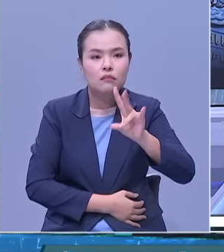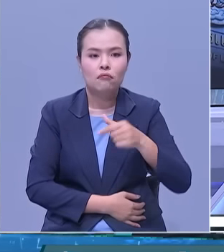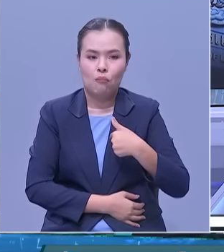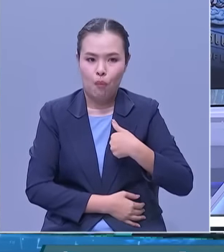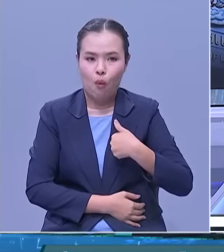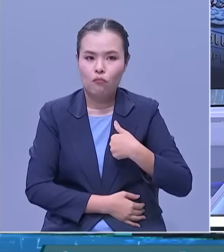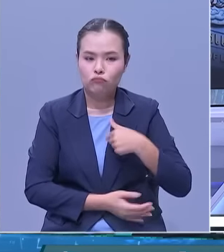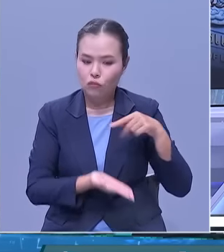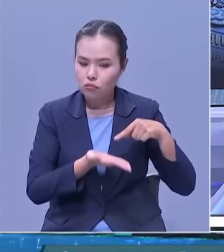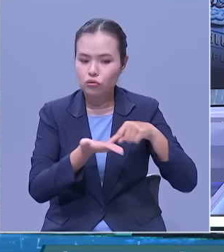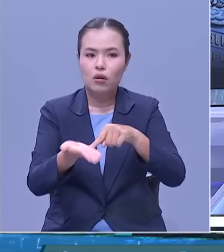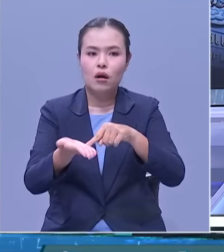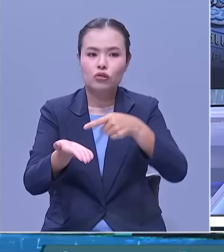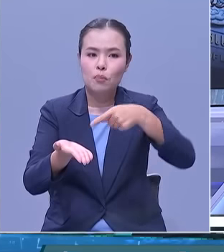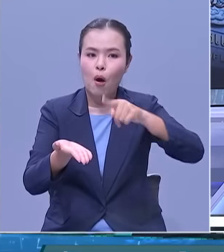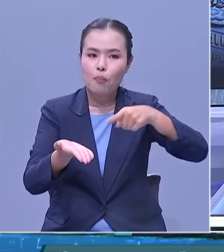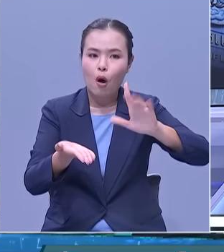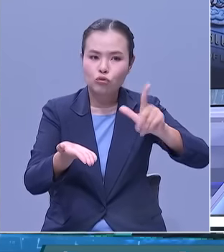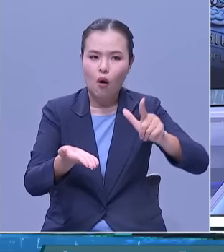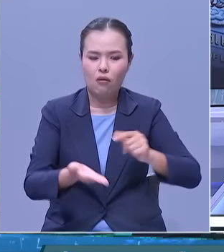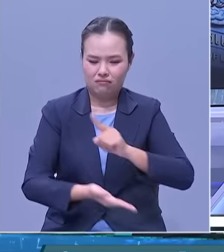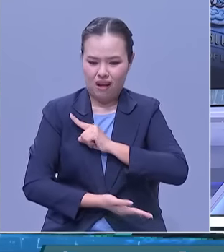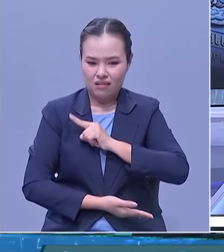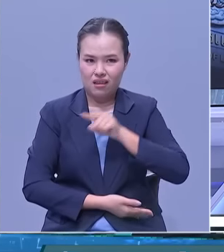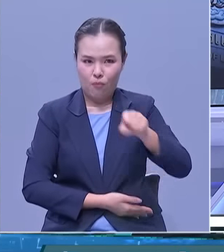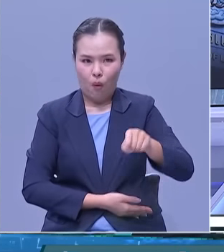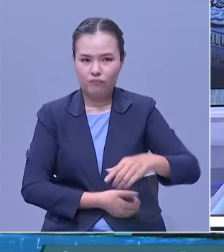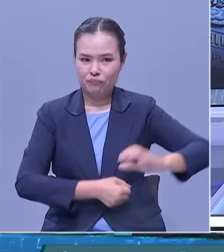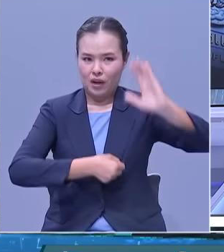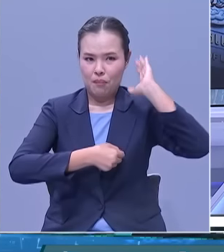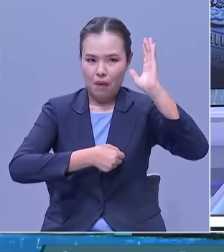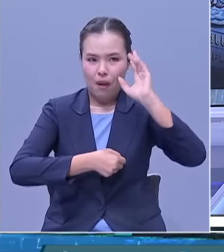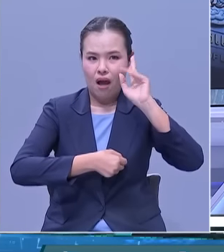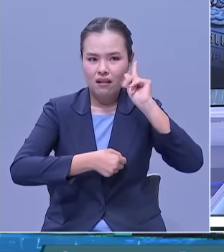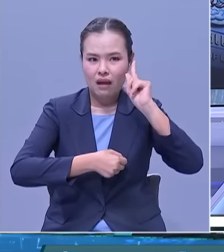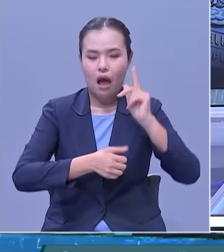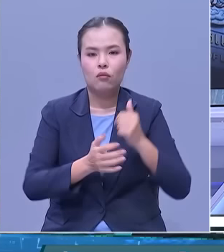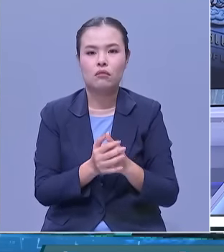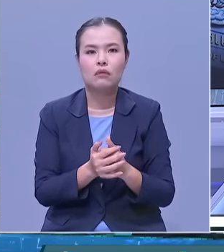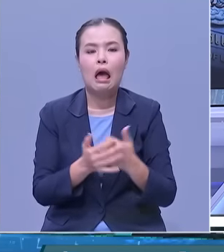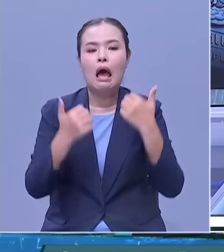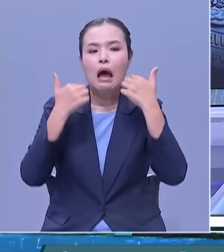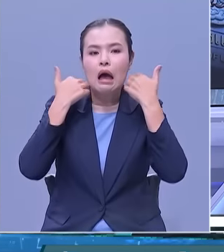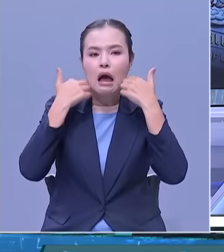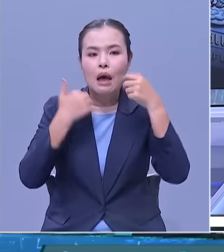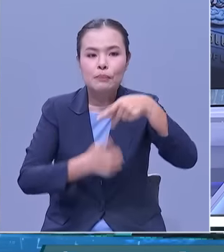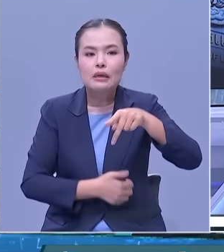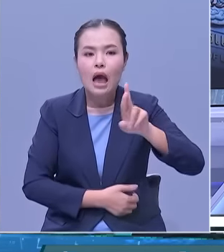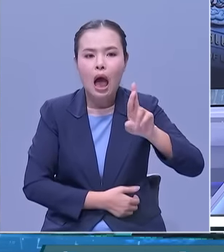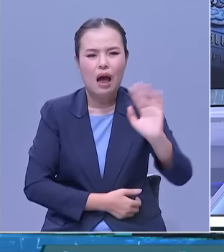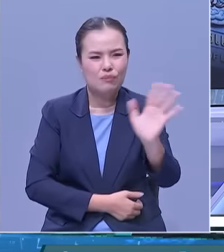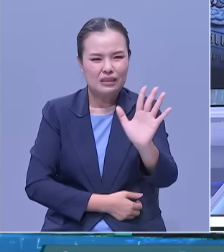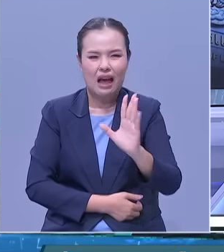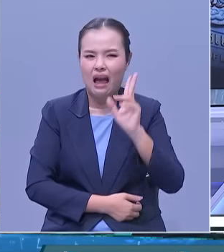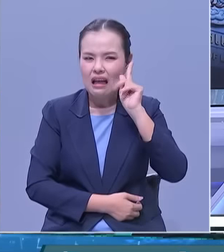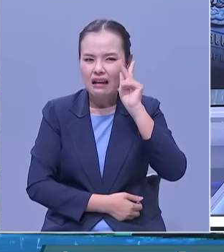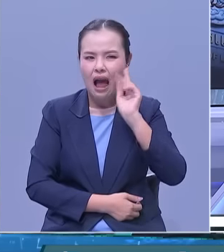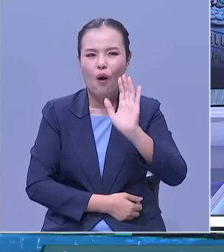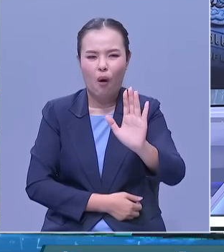ไปที่ปปชสิครับไม่ใช่หน้าที่คุณมาแถลงข่าวเอาหน้ากับ PR กบข่าวอะไร